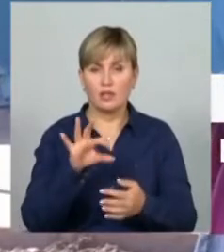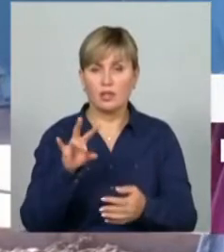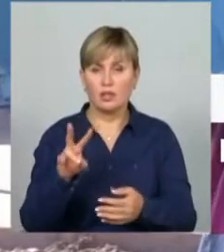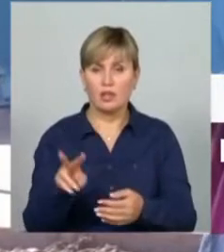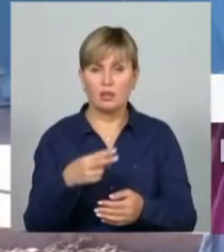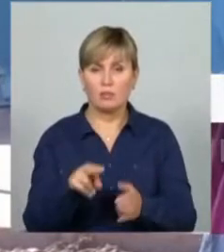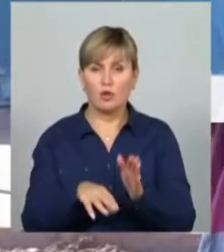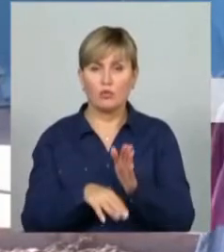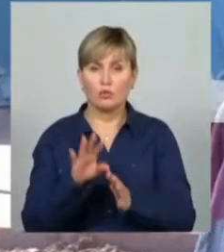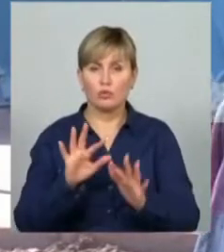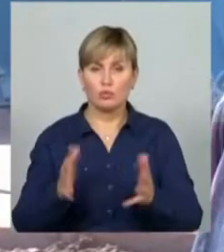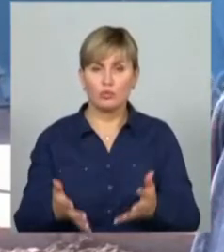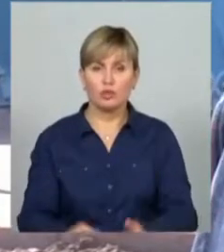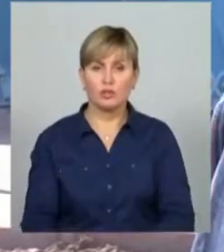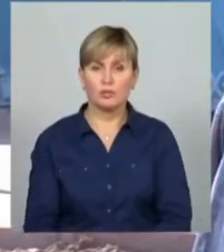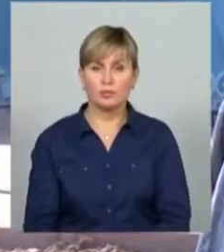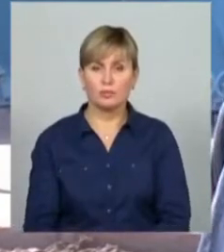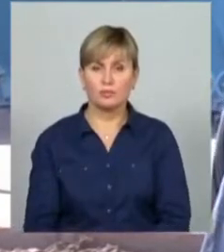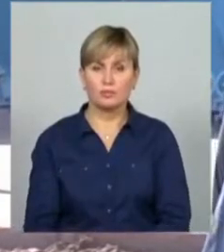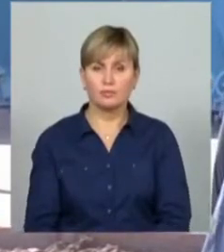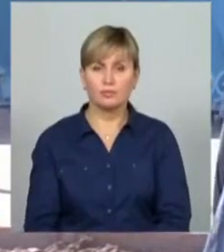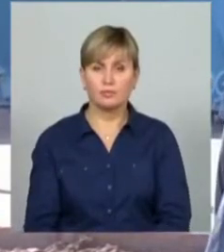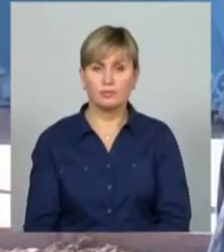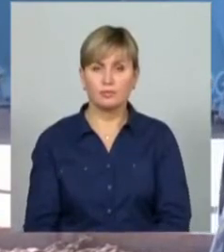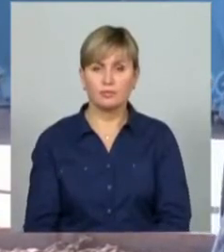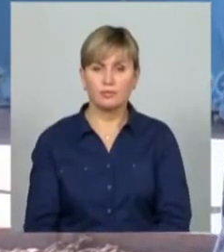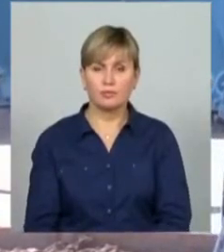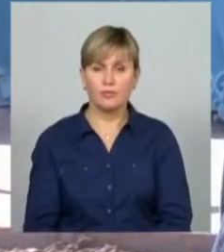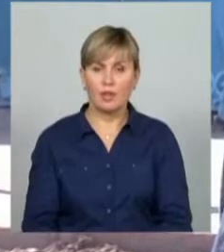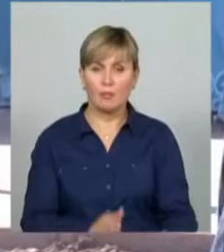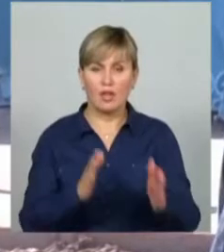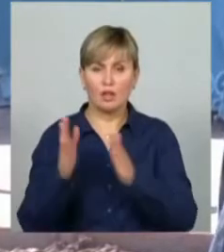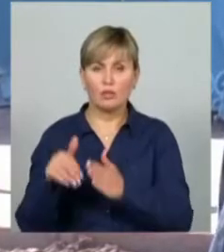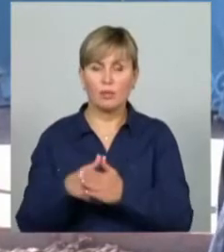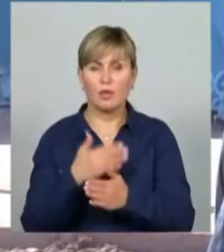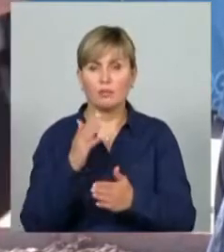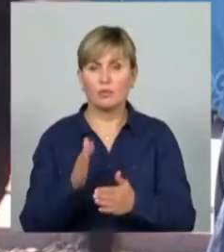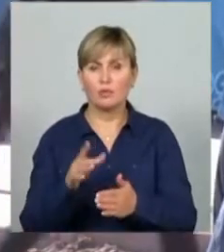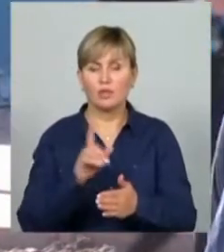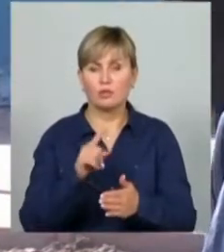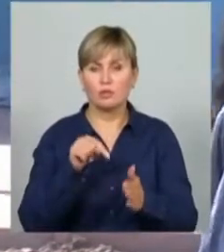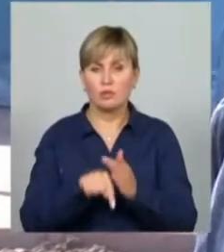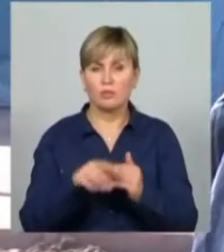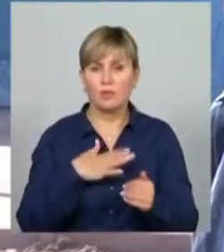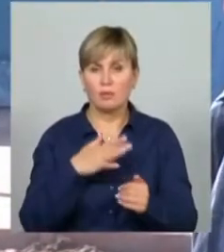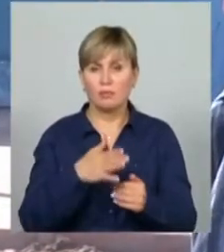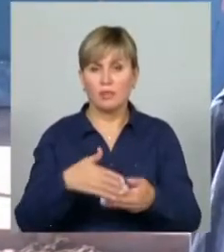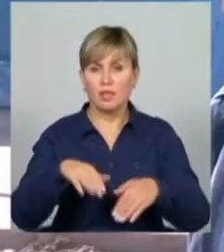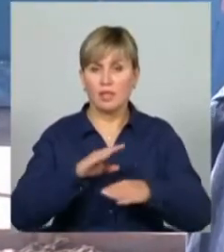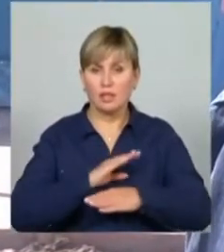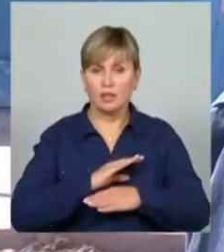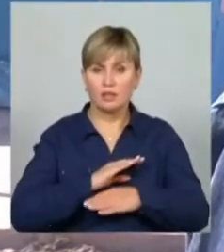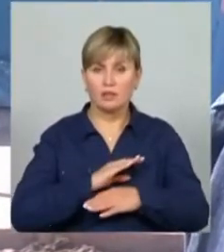лучшем случае. То есть перенос срока опять будет. А то, что вот ИКК нам предлагает вот как получить вот